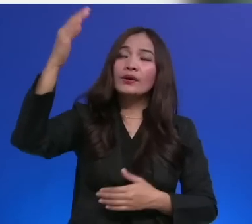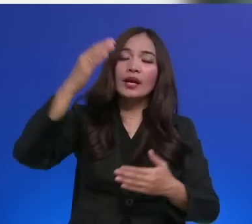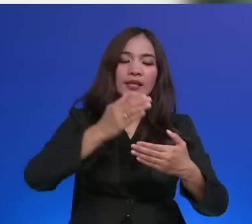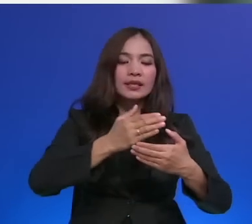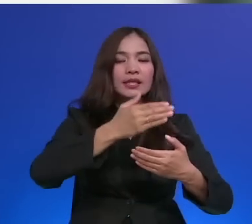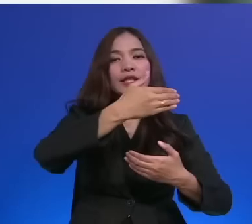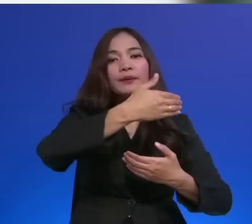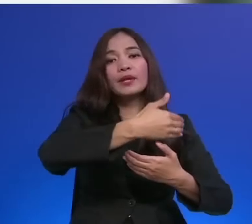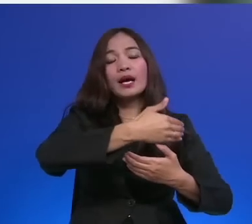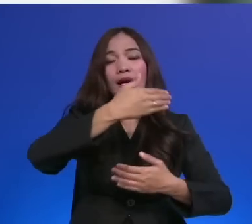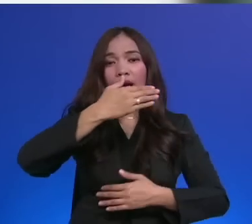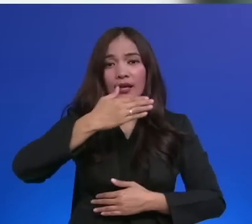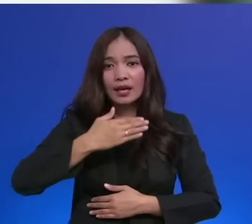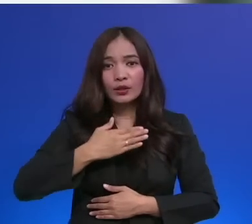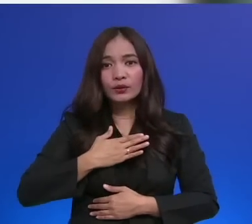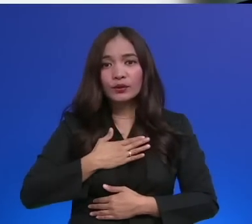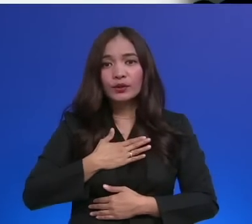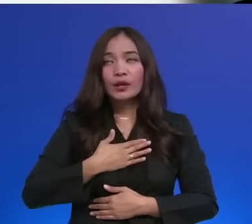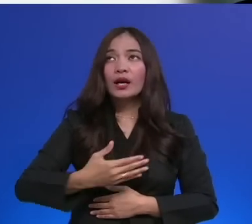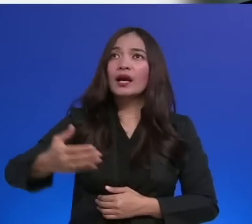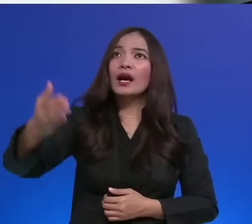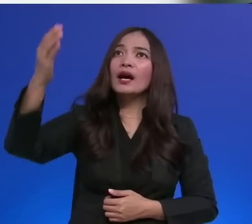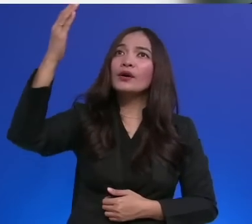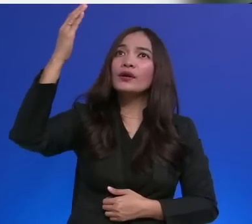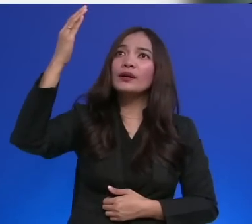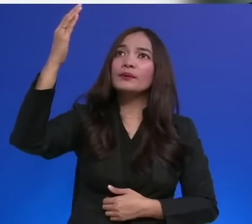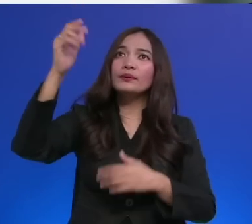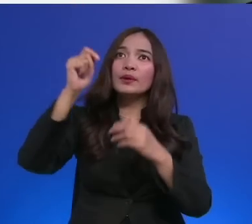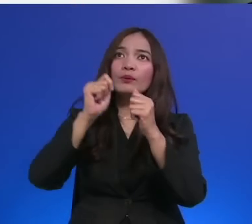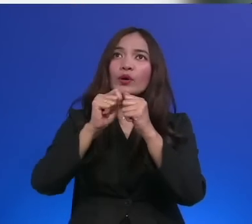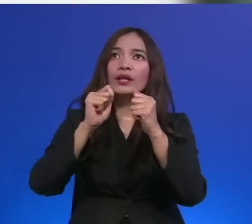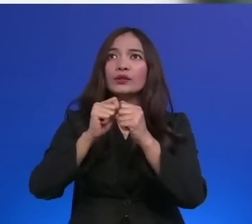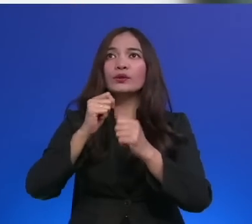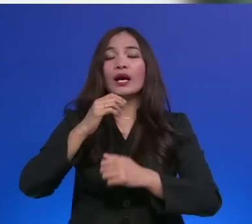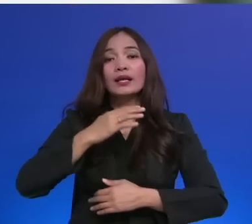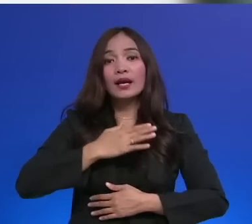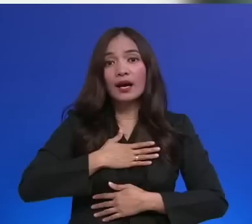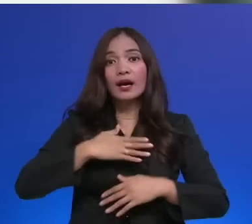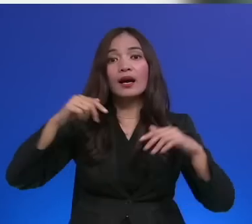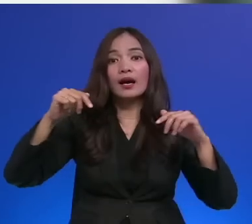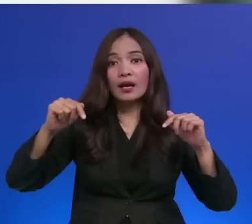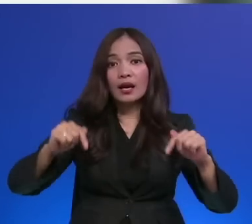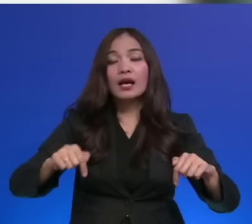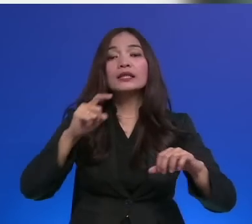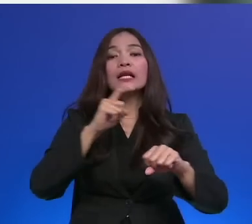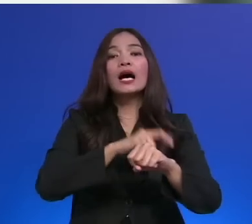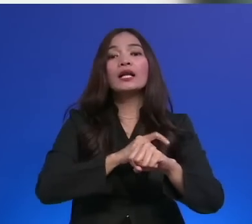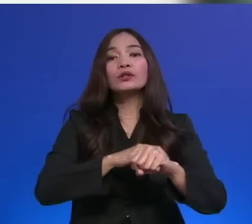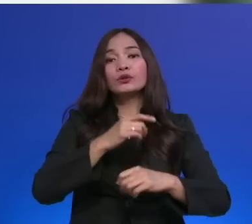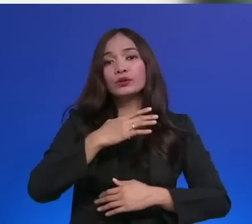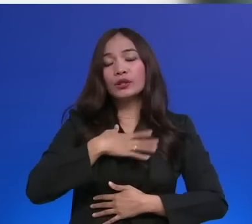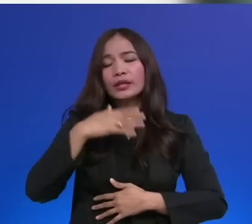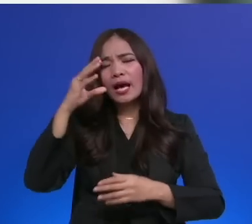Kau yang ciptakan aku, Kau yang membuatku ada. Saat